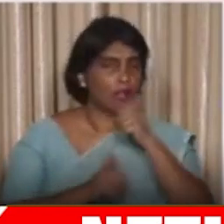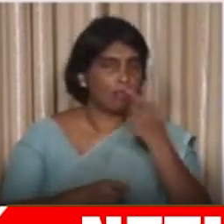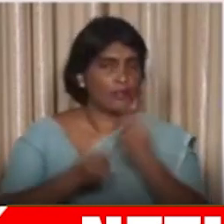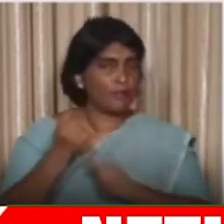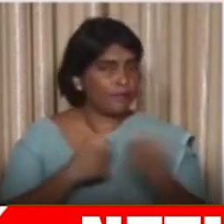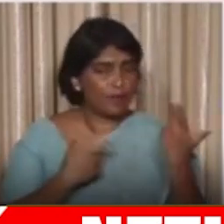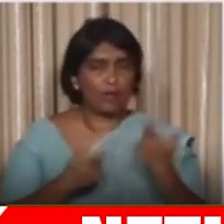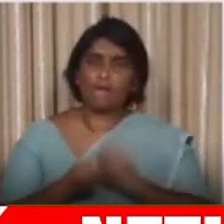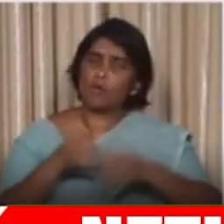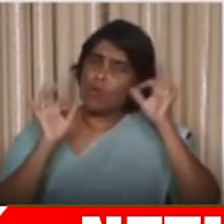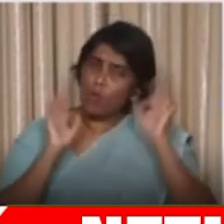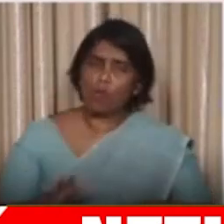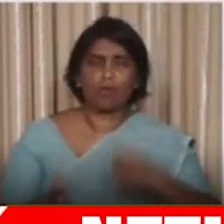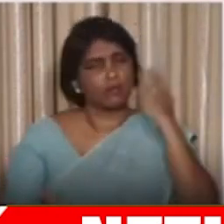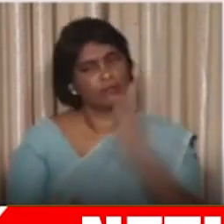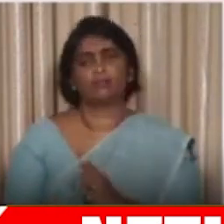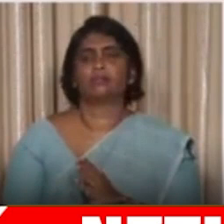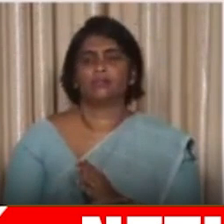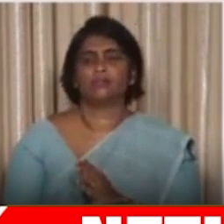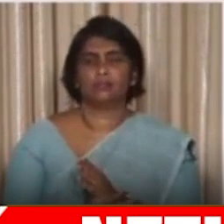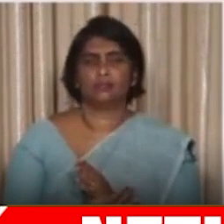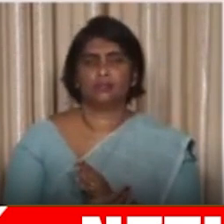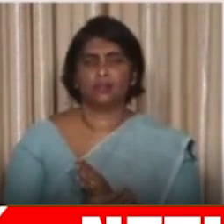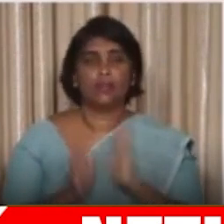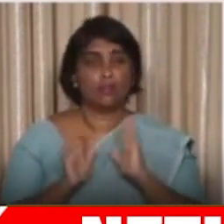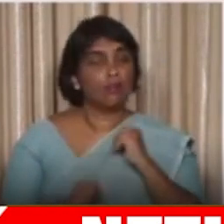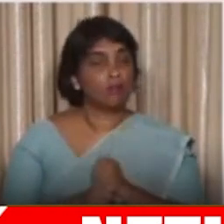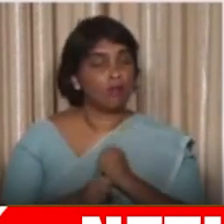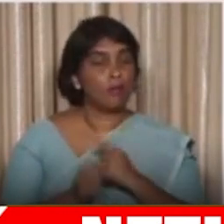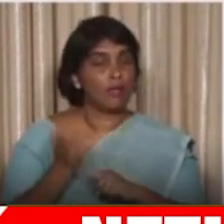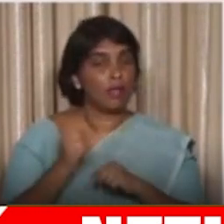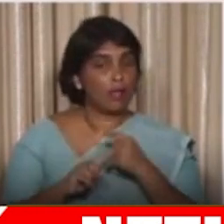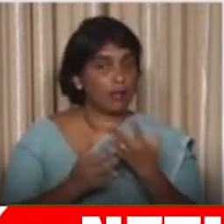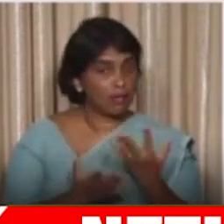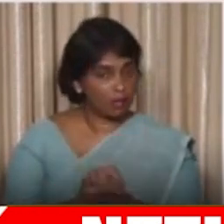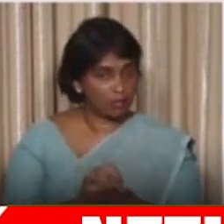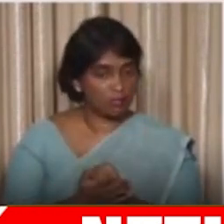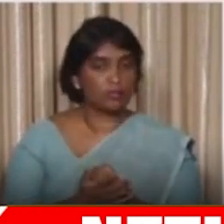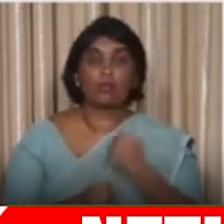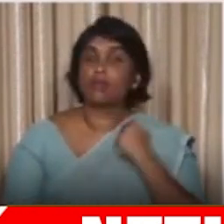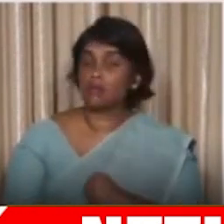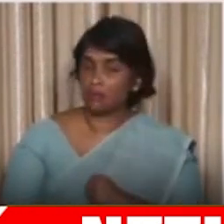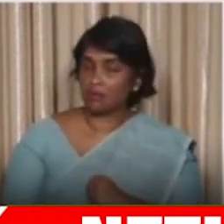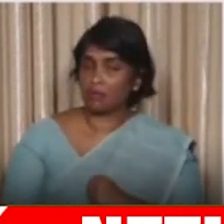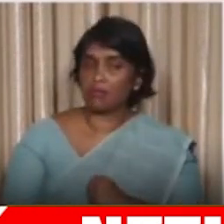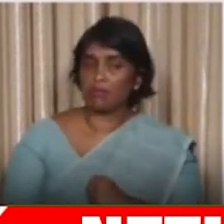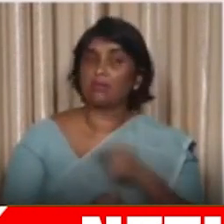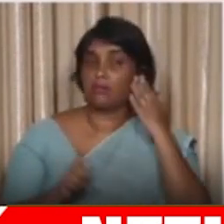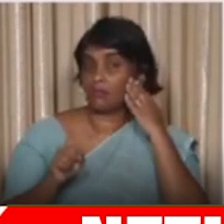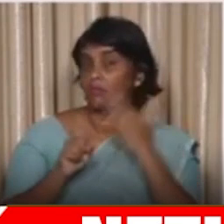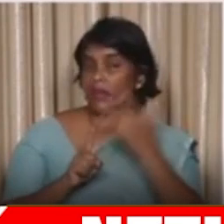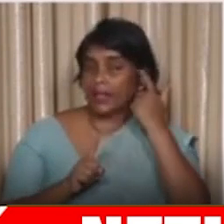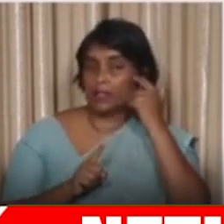නැත්තම් විකුණන්න ඕනේ නැත්තම් විකුණන්න ඕනේ නෑ මොනවා. හැබැයි රජයට බදු ගන්නවා නම් රජය මේ ගැන